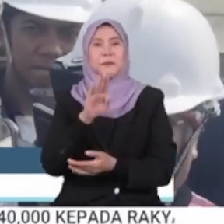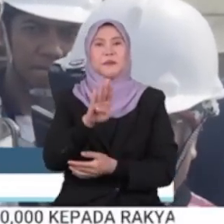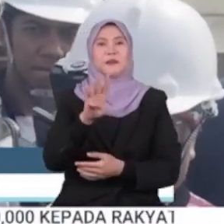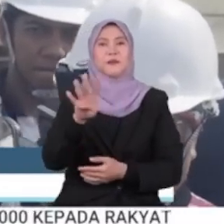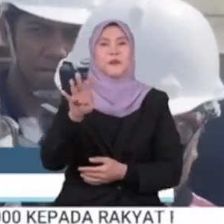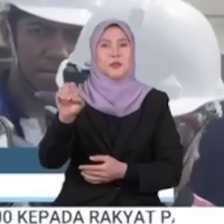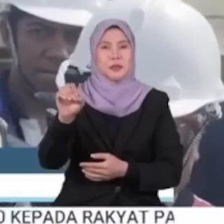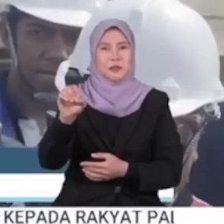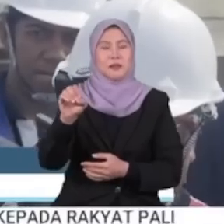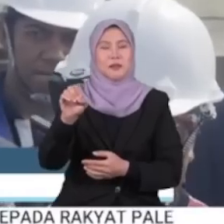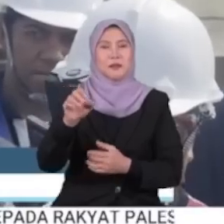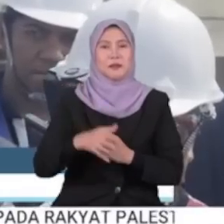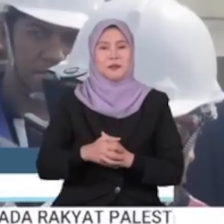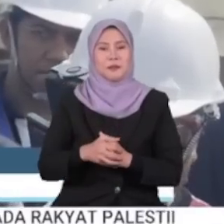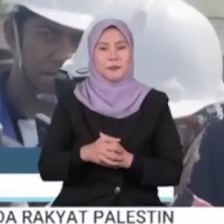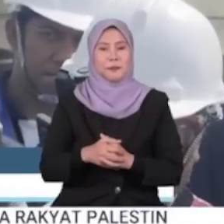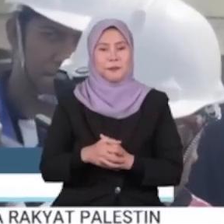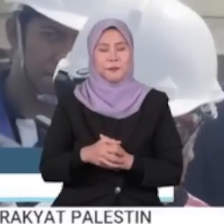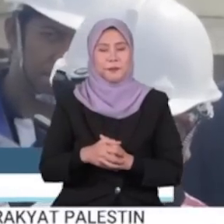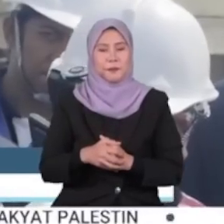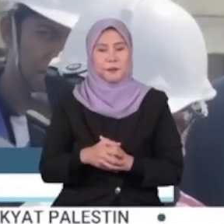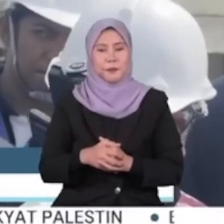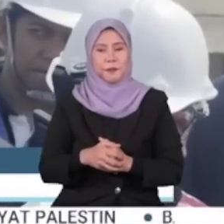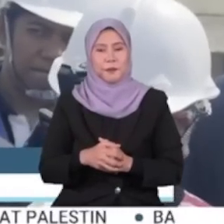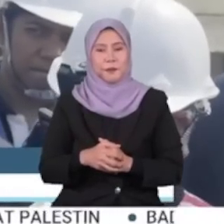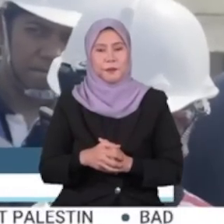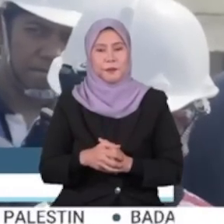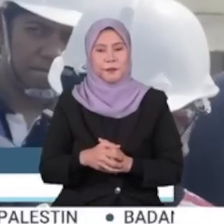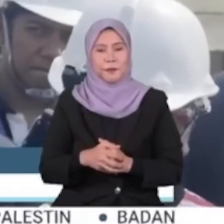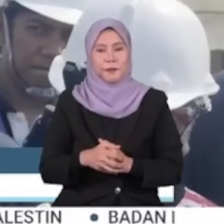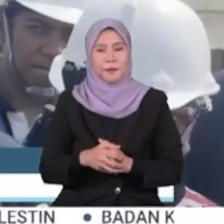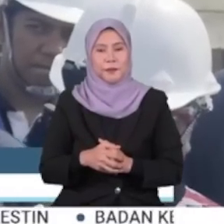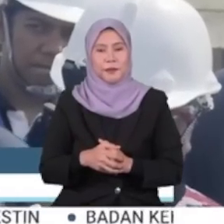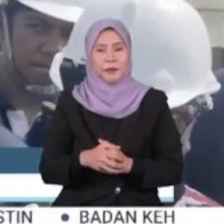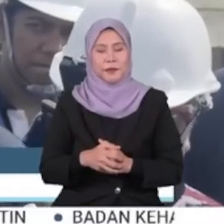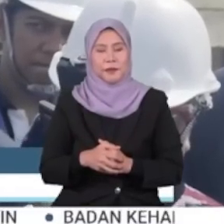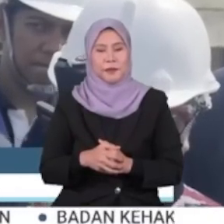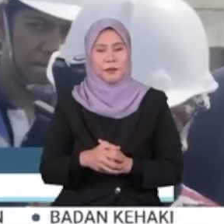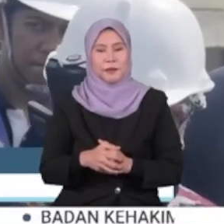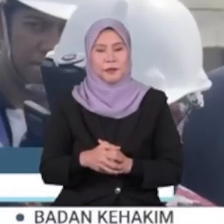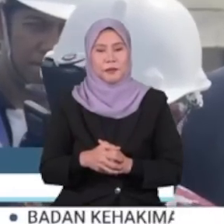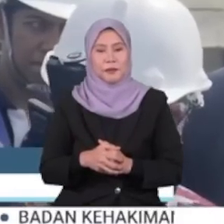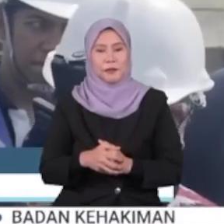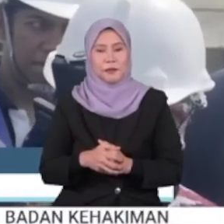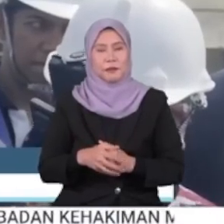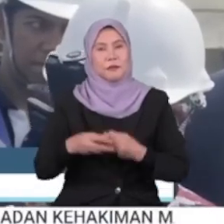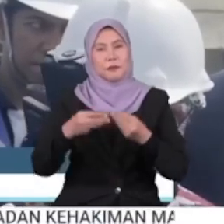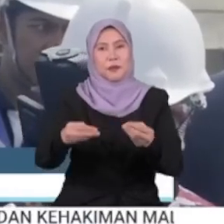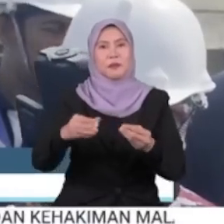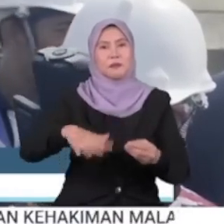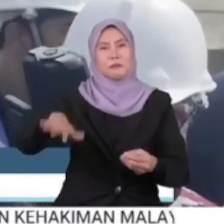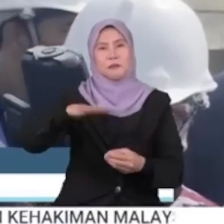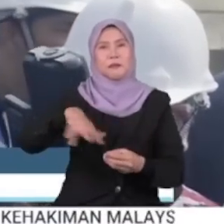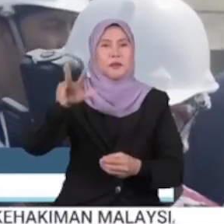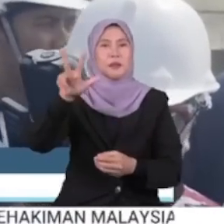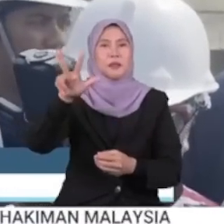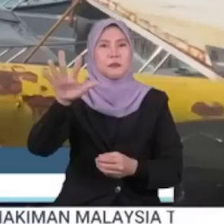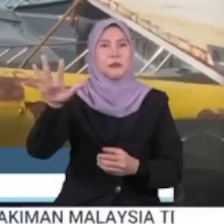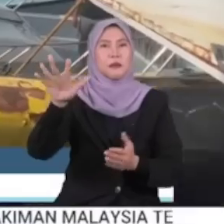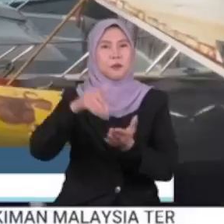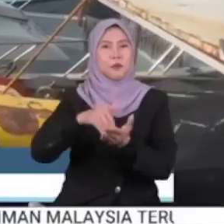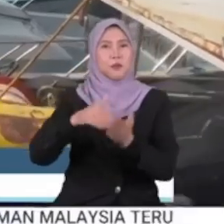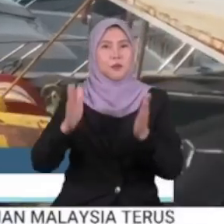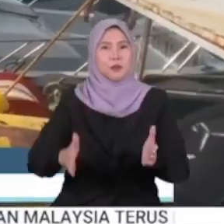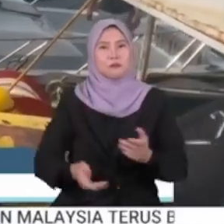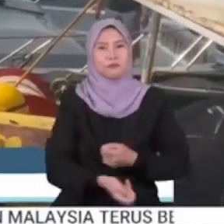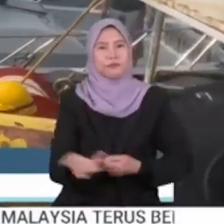B40. Kita setakat sekarang kita memberikan kepada hampir 35,000 orang nelayan.